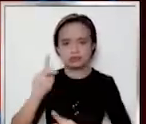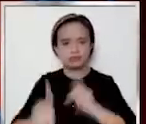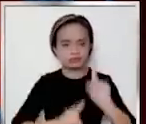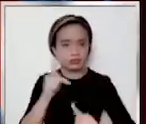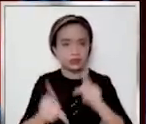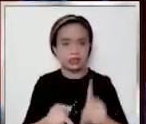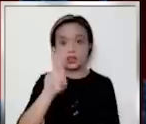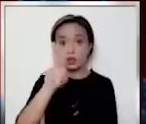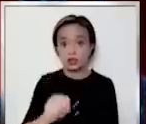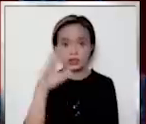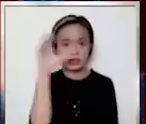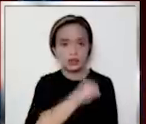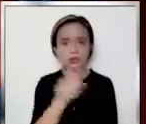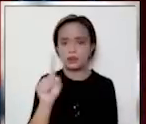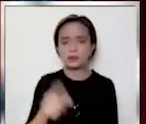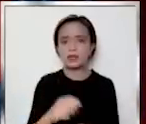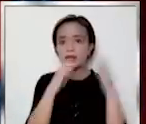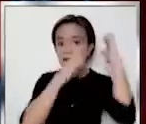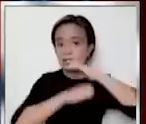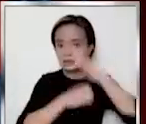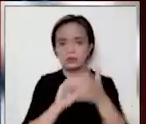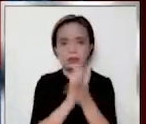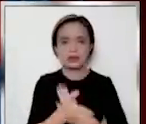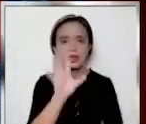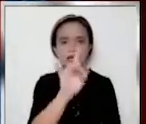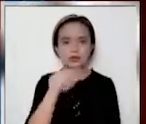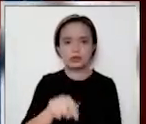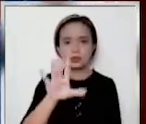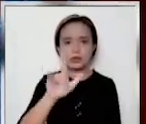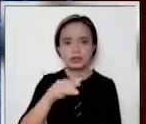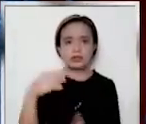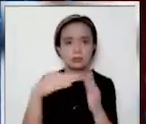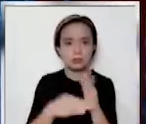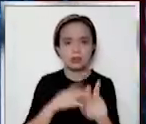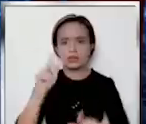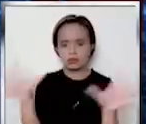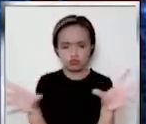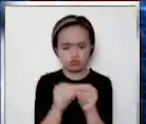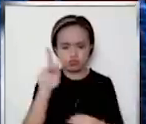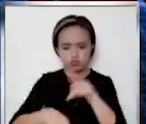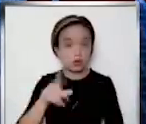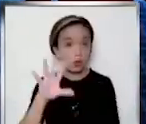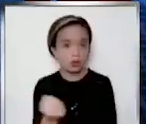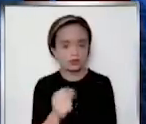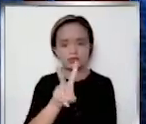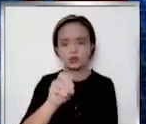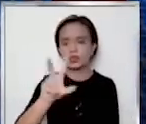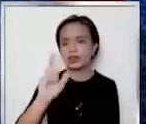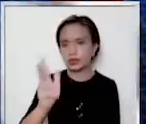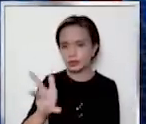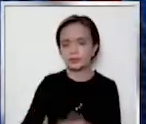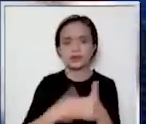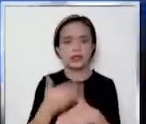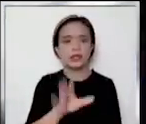United Nations, inaasahang lolobo sa 8.25 billion ang dami ng tao sa mundo sa 2030 at 9.7 billion